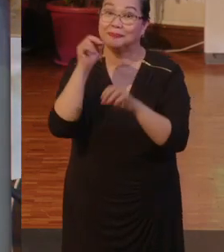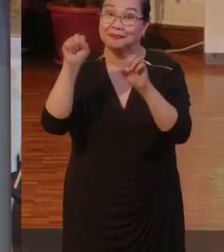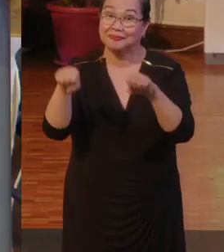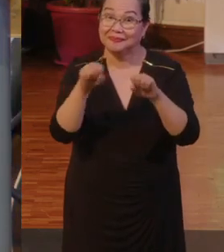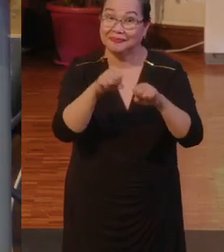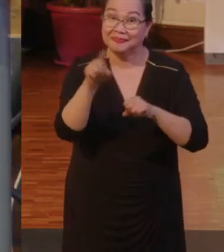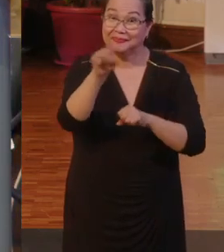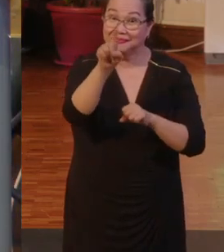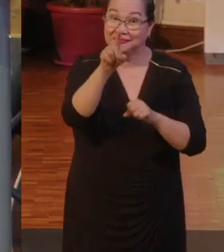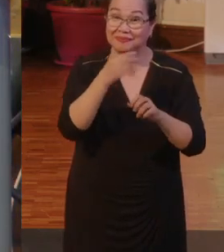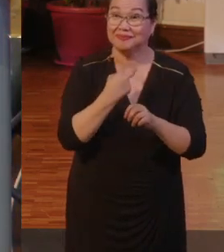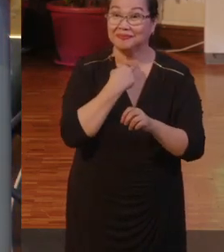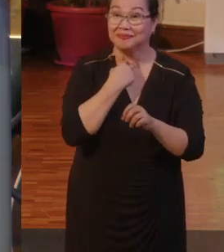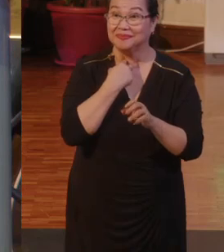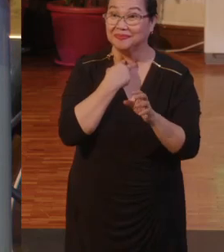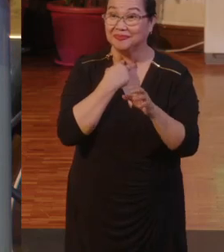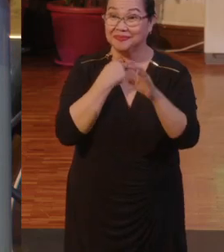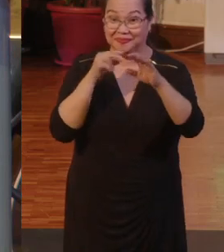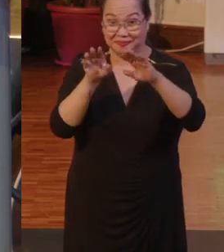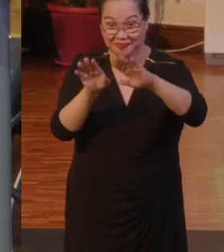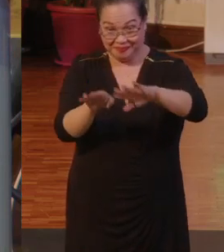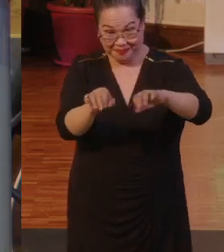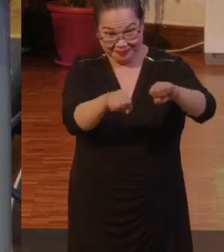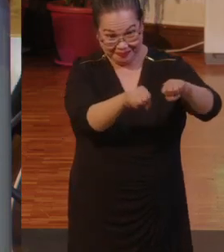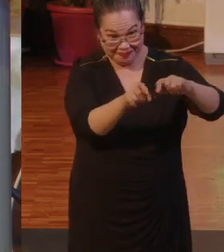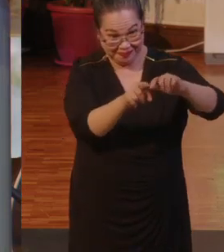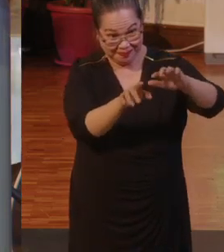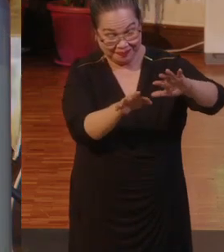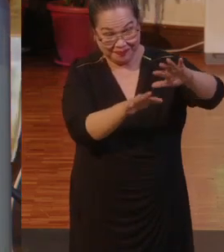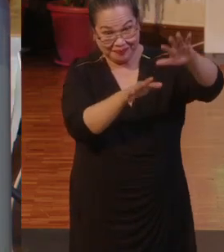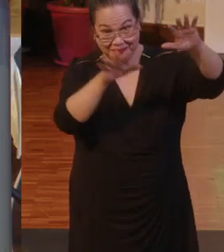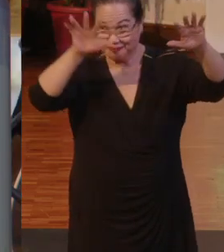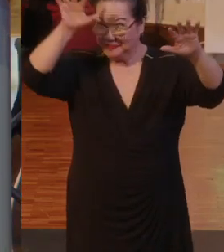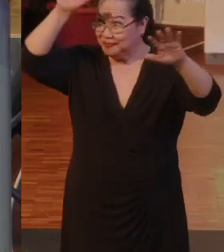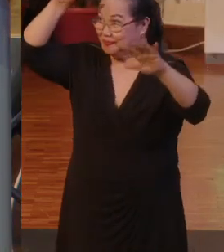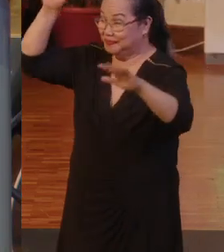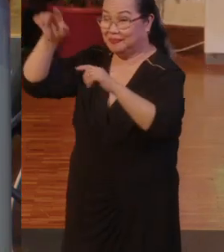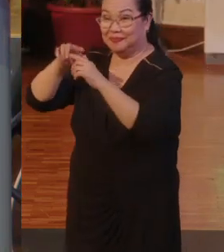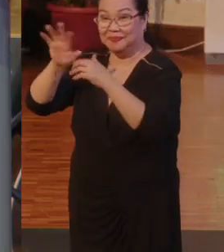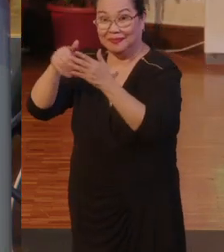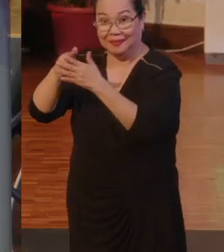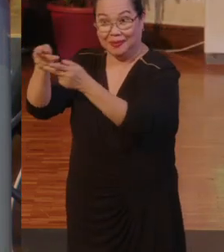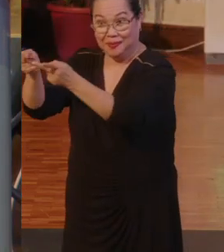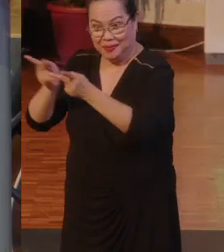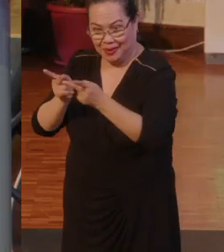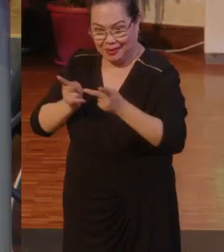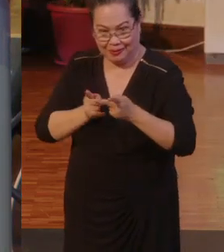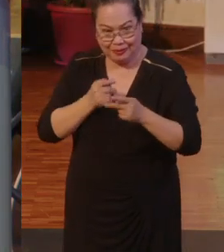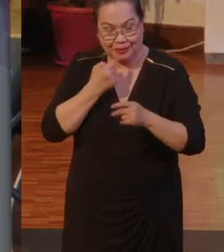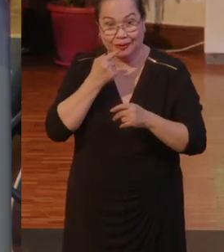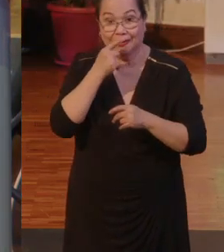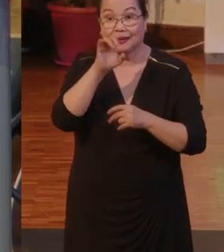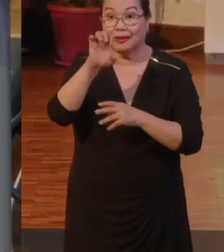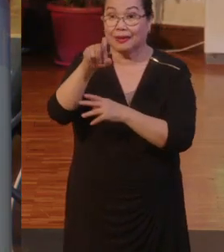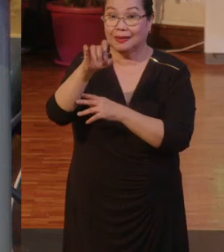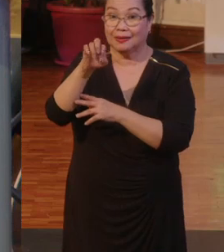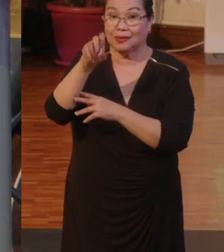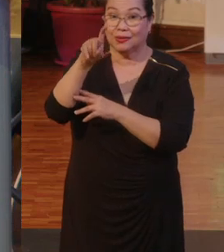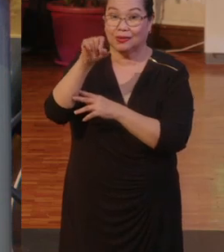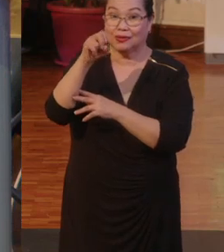ay naipit between the sea and Pihahiroth and Migdol. No? Nasa Exodus